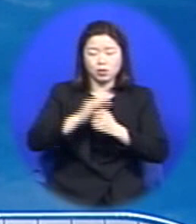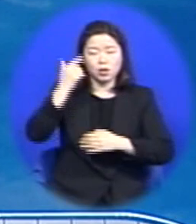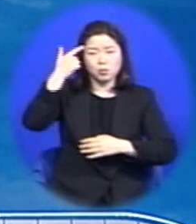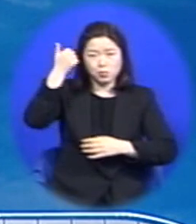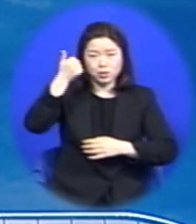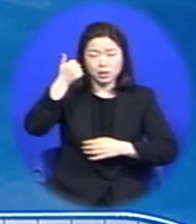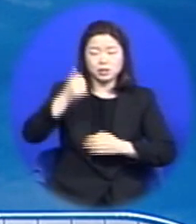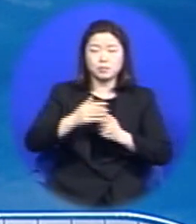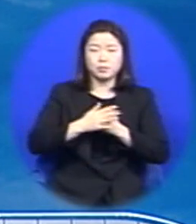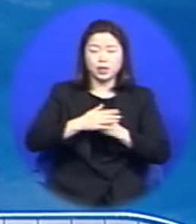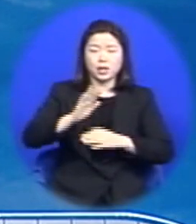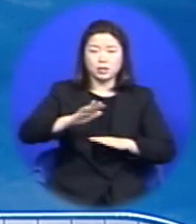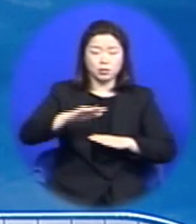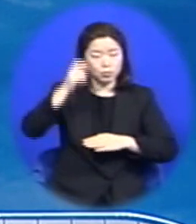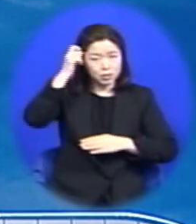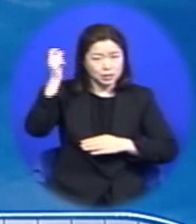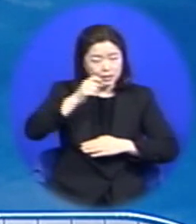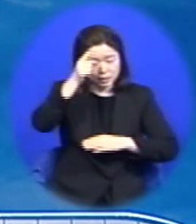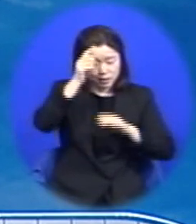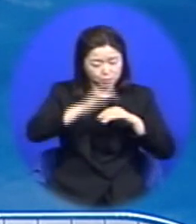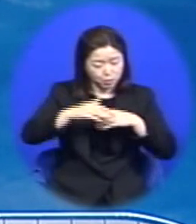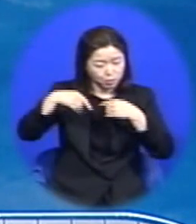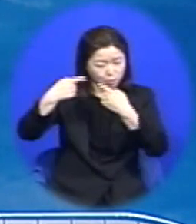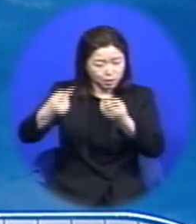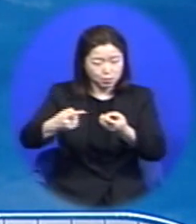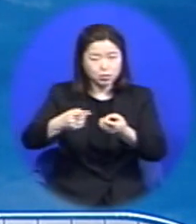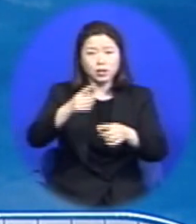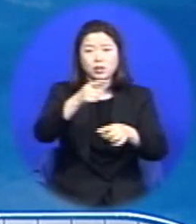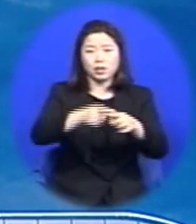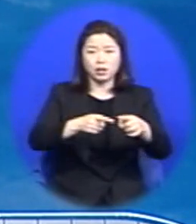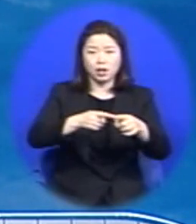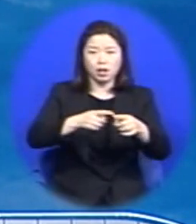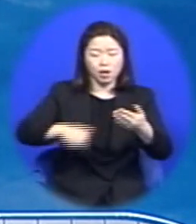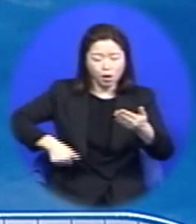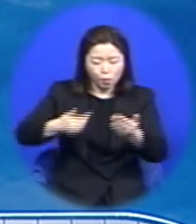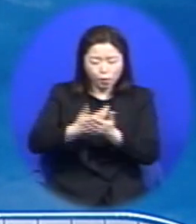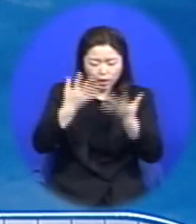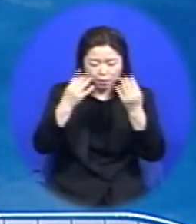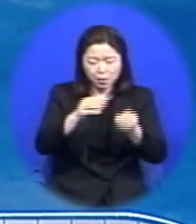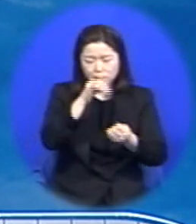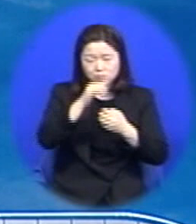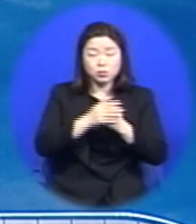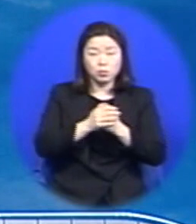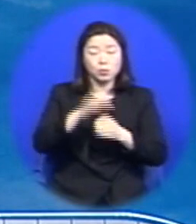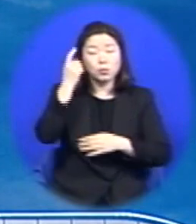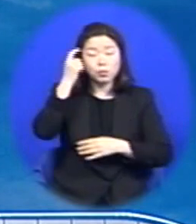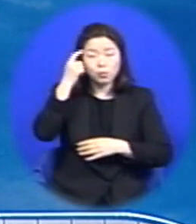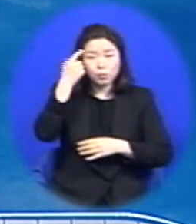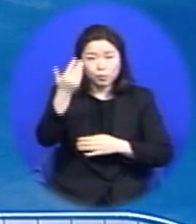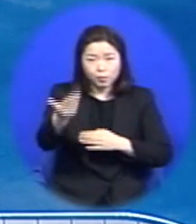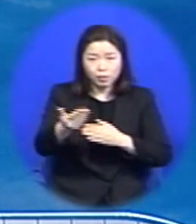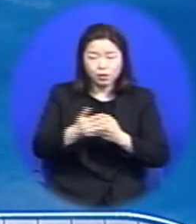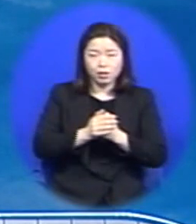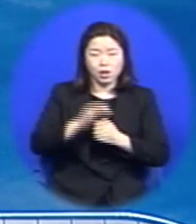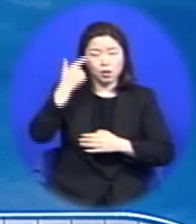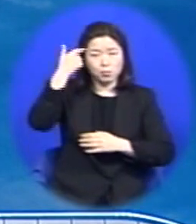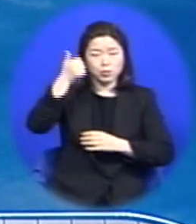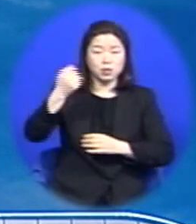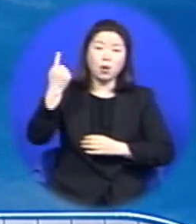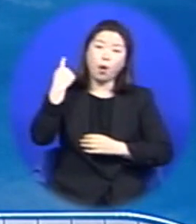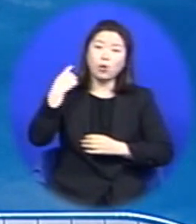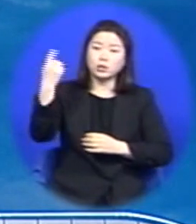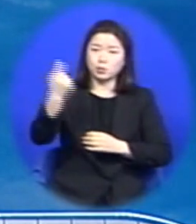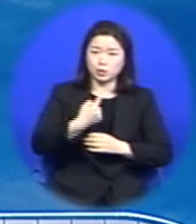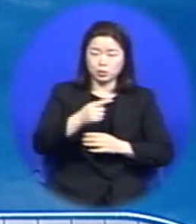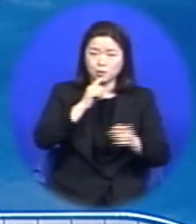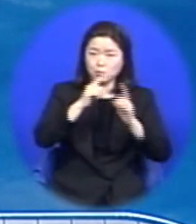저 새벽기도 나가서 너무너무 회개 많이 했습니다. 왜 그랬습니까? 목사님, 어제 오셔서